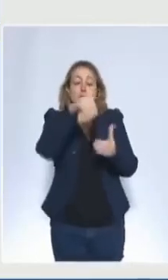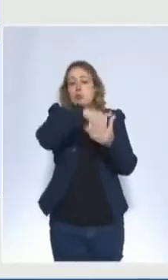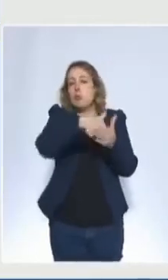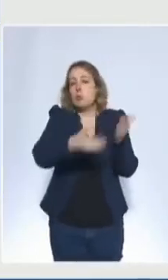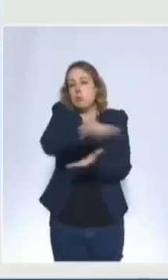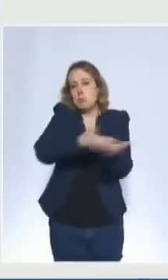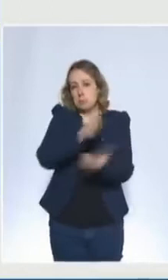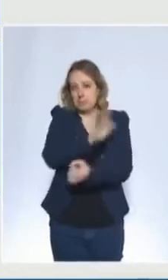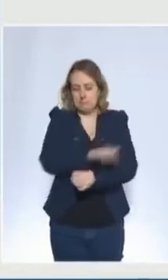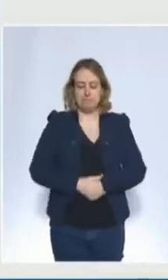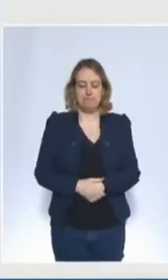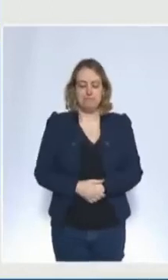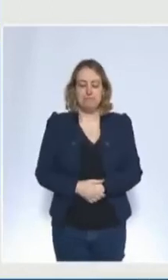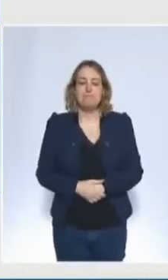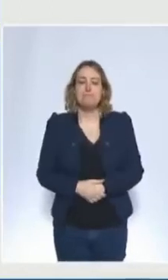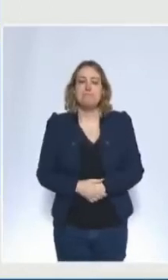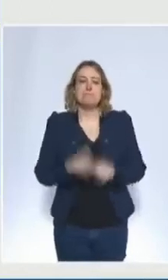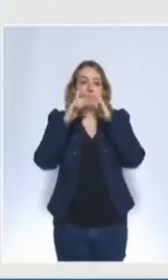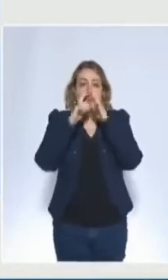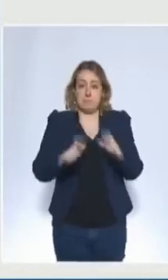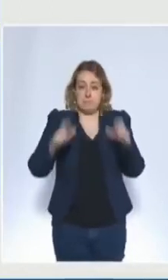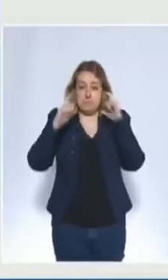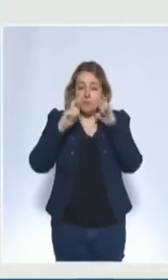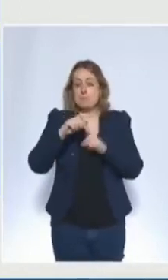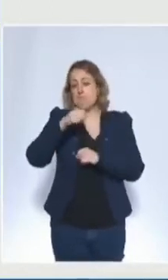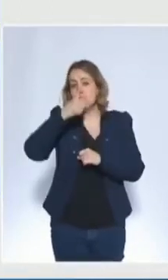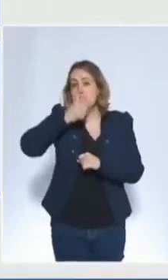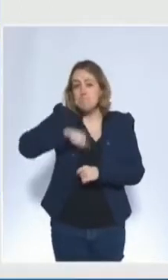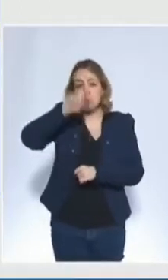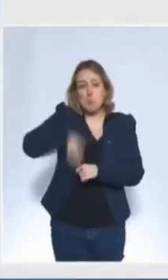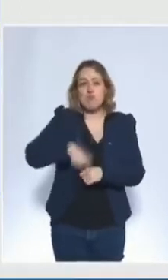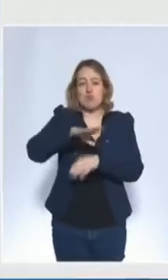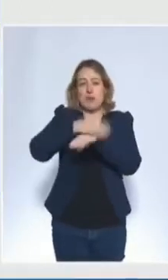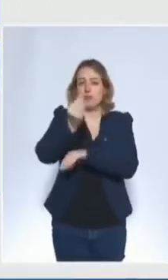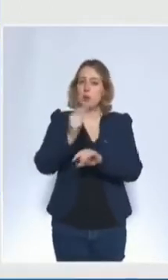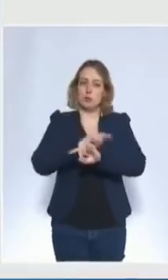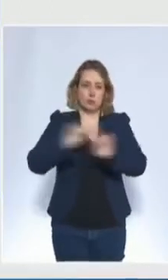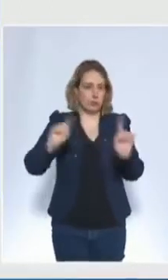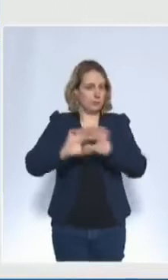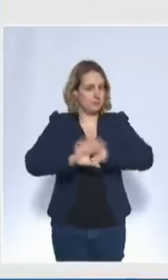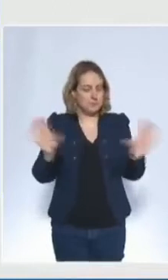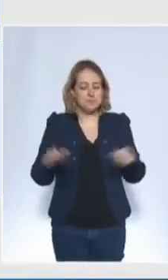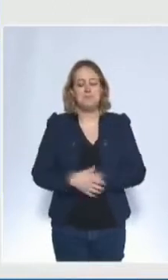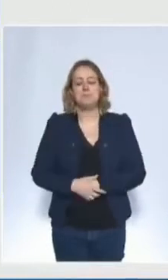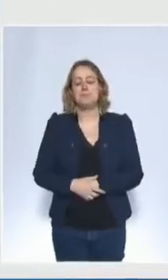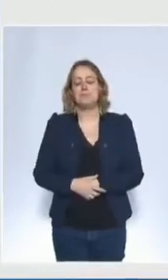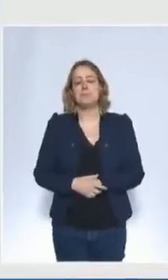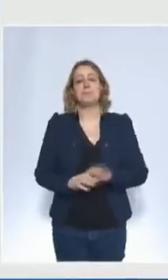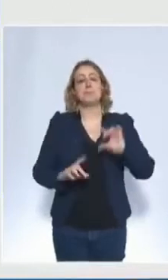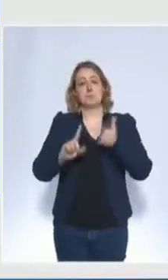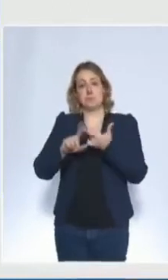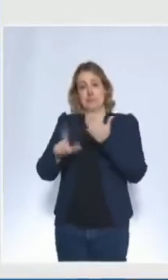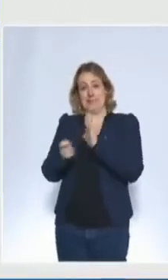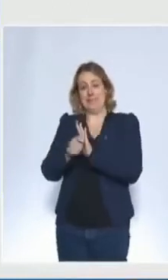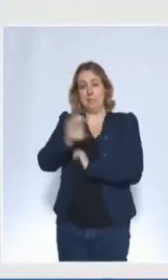le port du masque ne sera plus exigé à l'extérieur à compter du mercredi 16